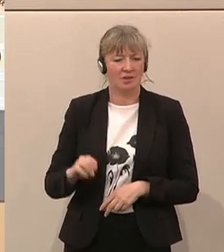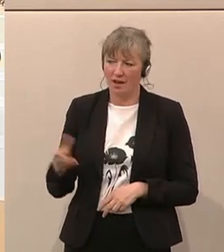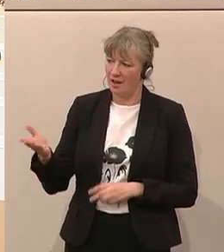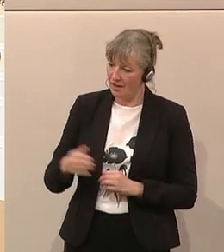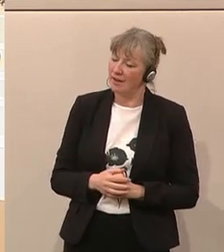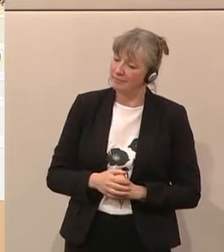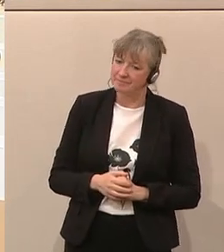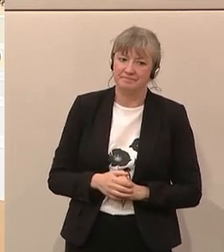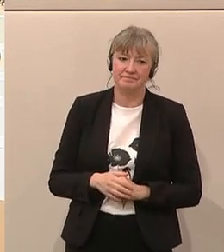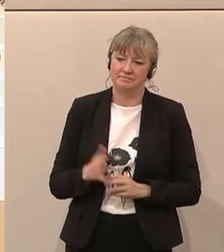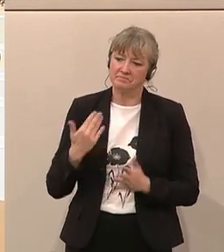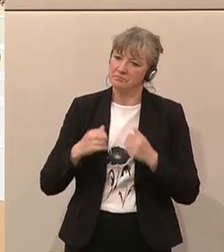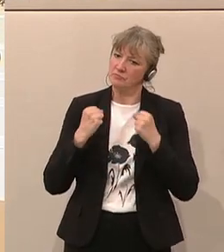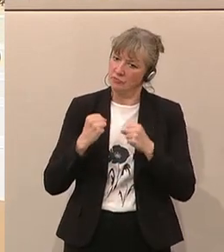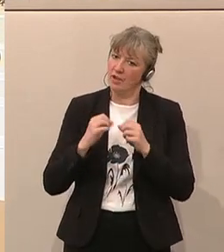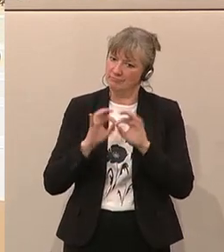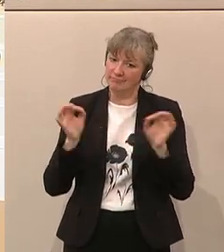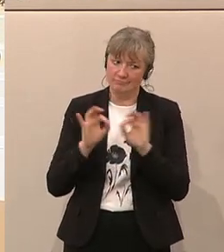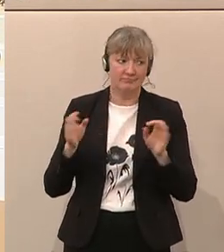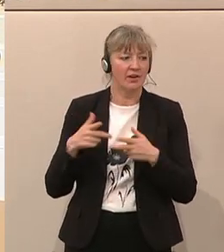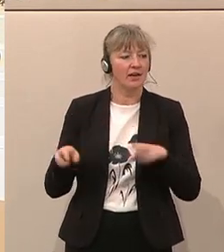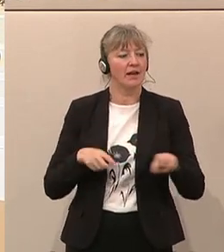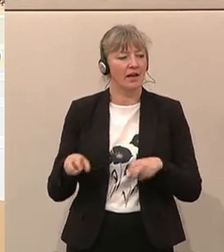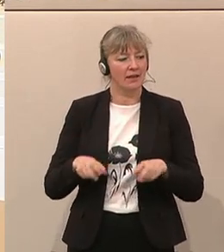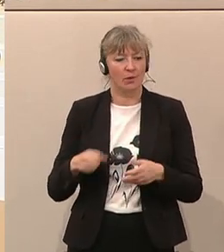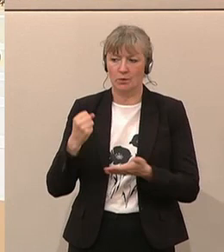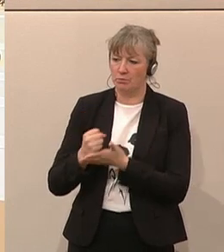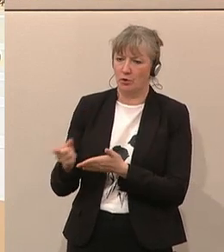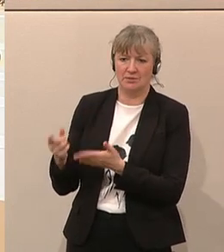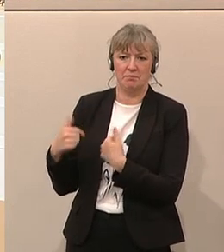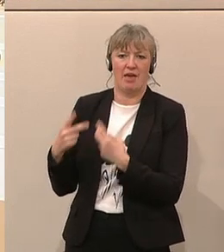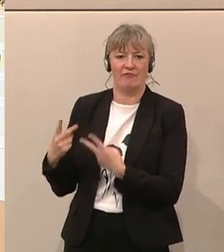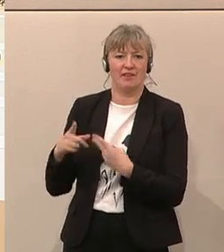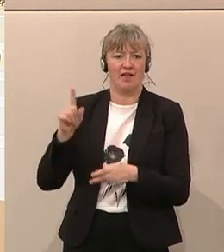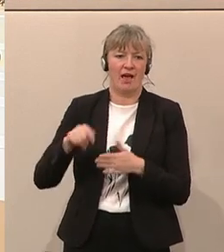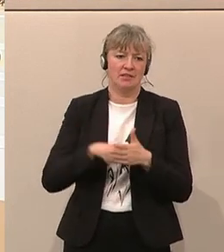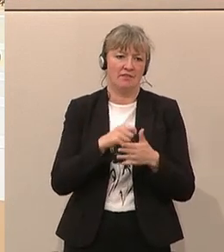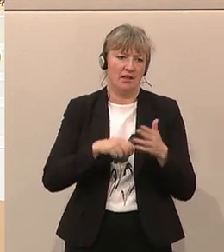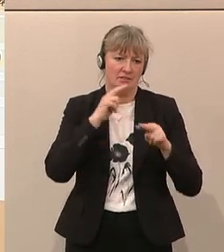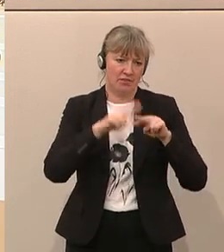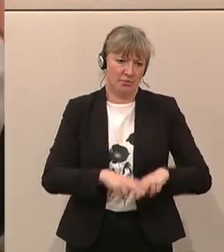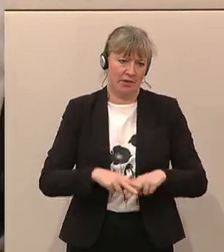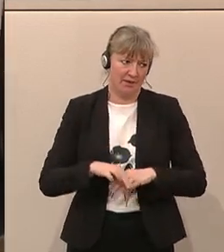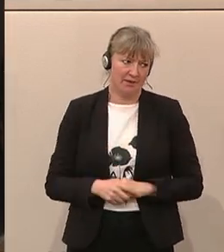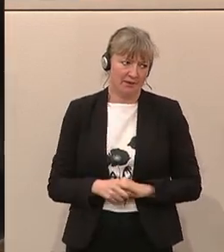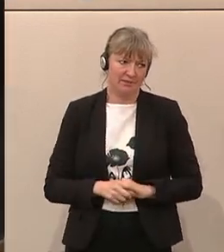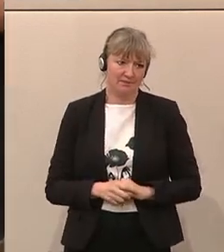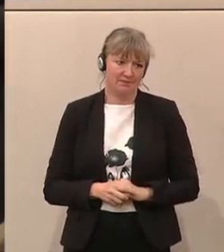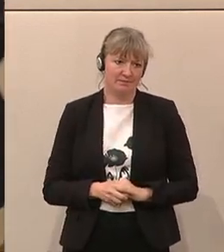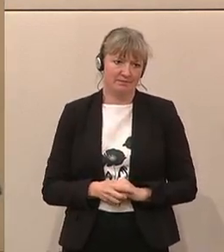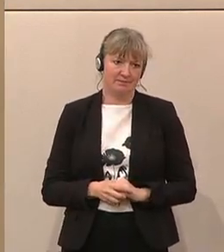Am Wort Cornelia Ecker, SPÖ. Können, dass Ihnen Regierungsposten wichtiger sind als Wahlversprechen.